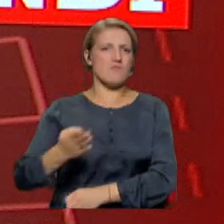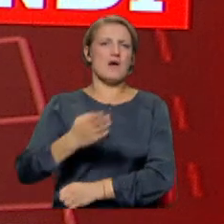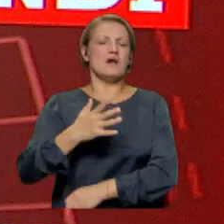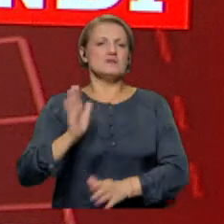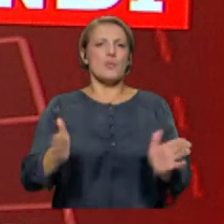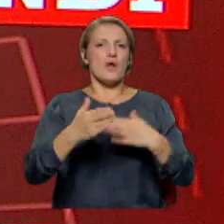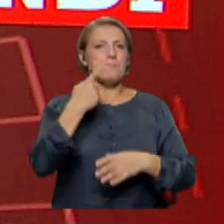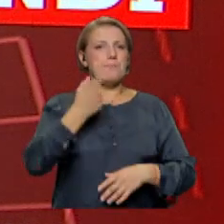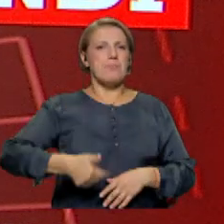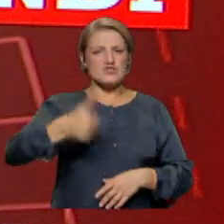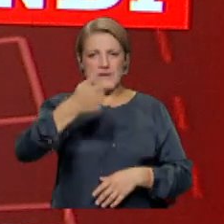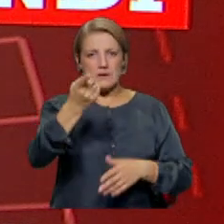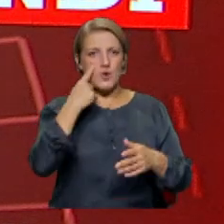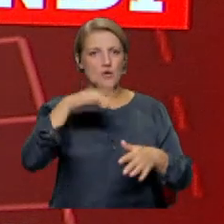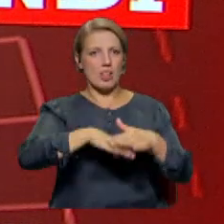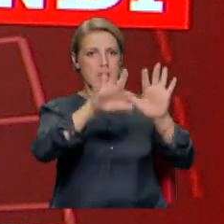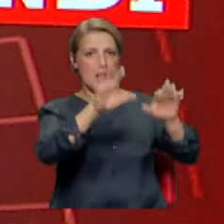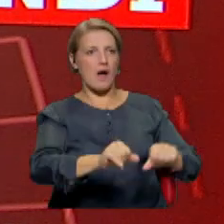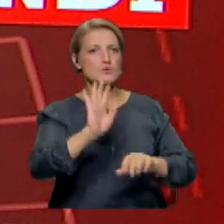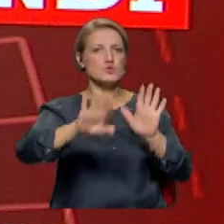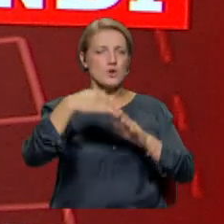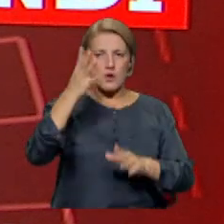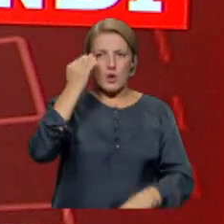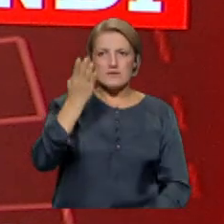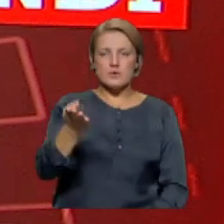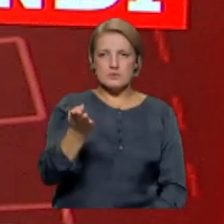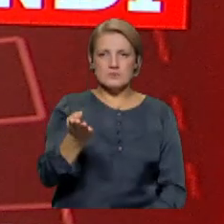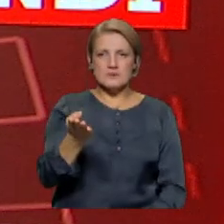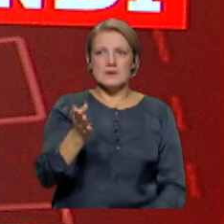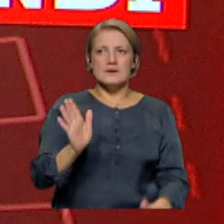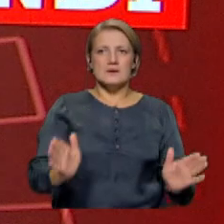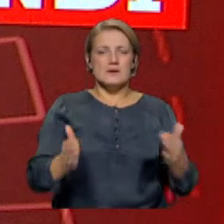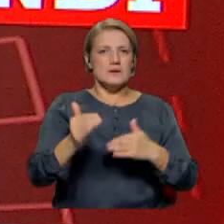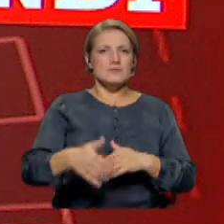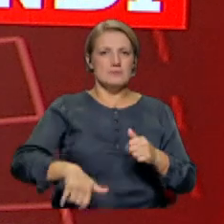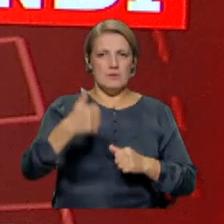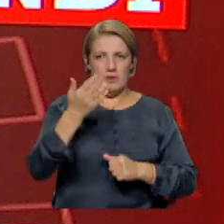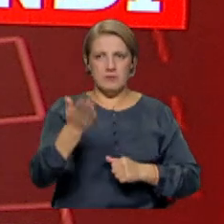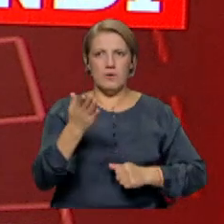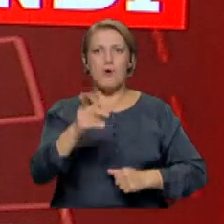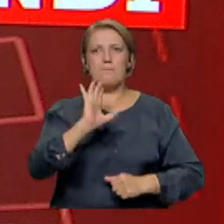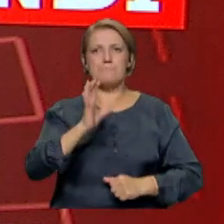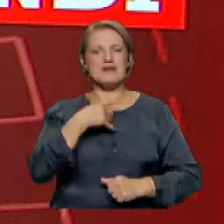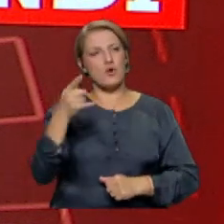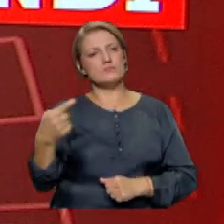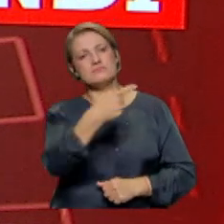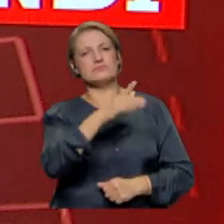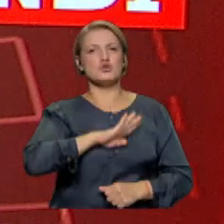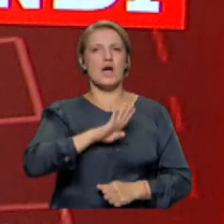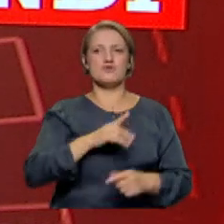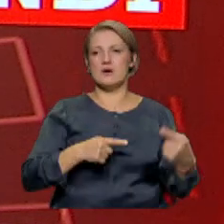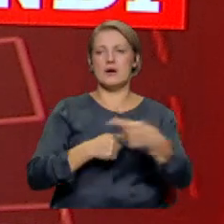sendika başkanı gözaltına alınıyor. Ama sonradan öğreniyoruz ki işte sendika başkanı da o patrondan şikayetçi